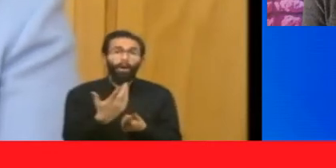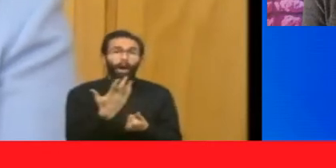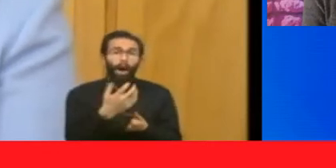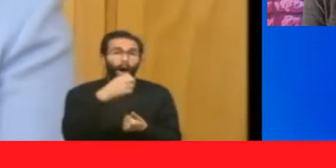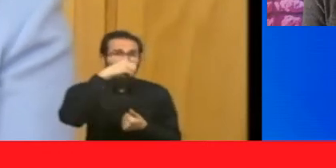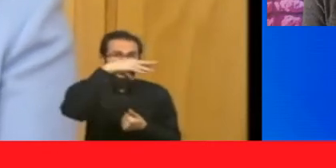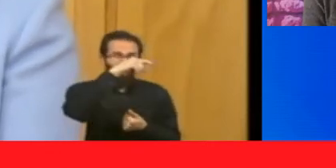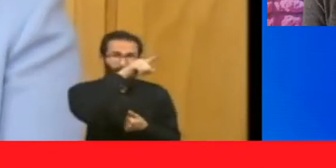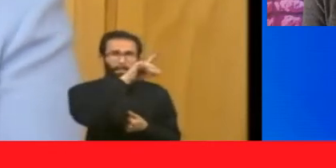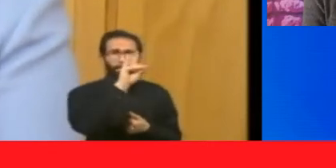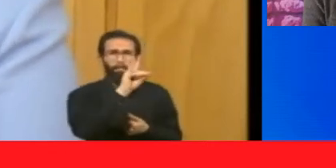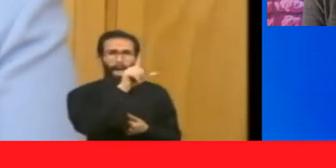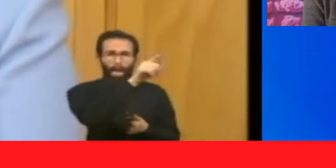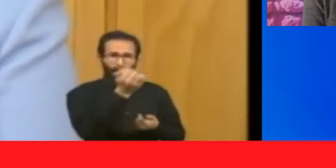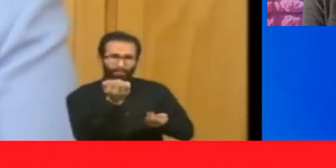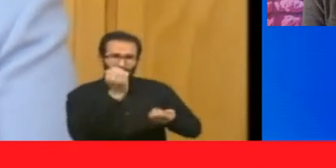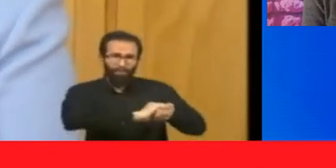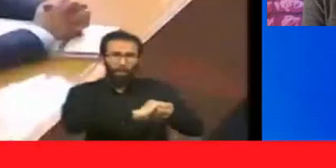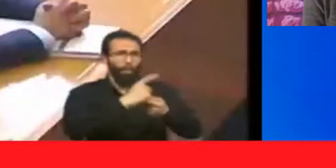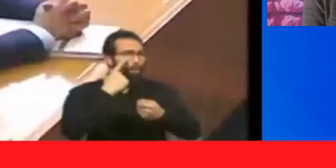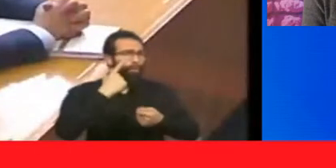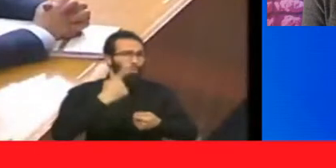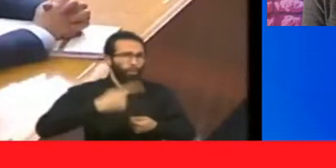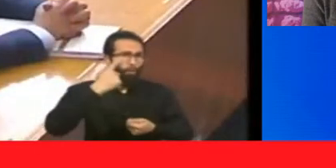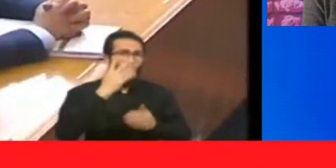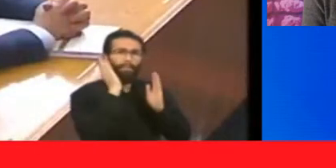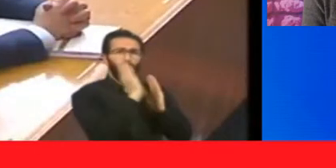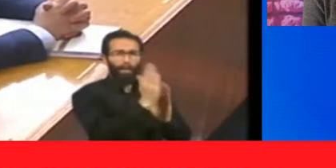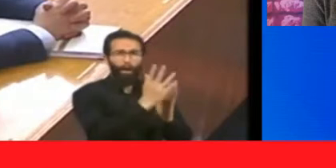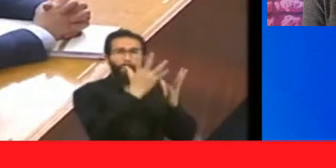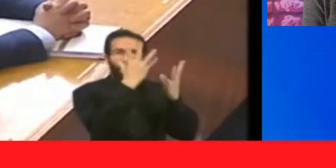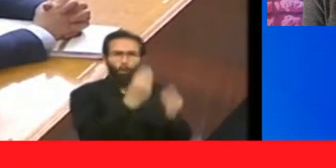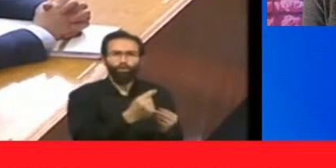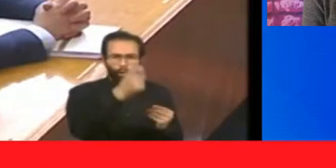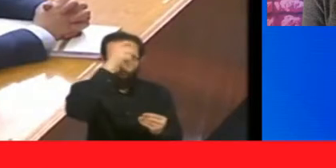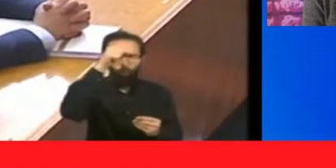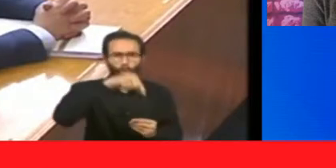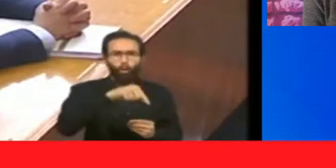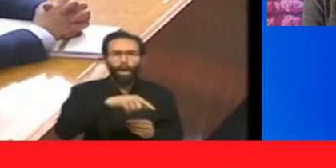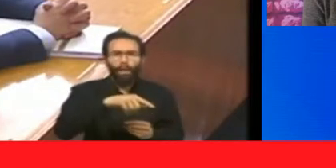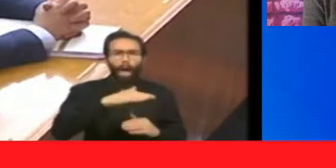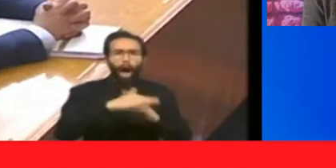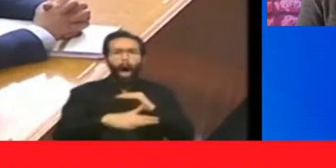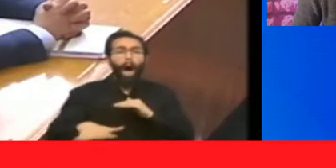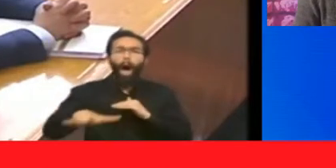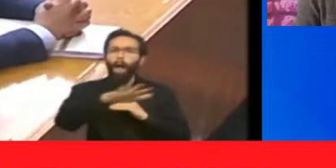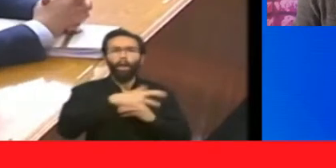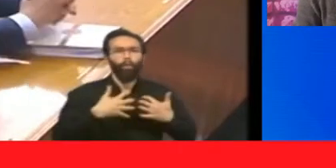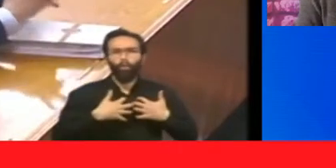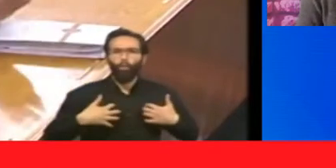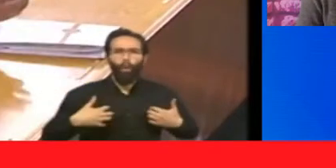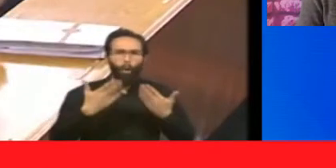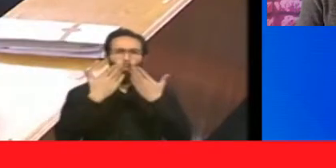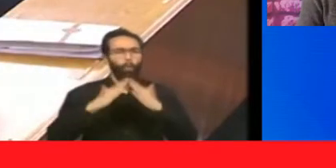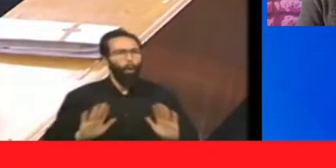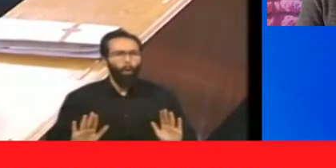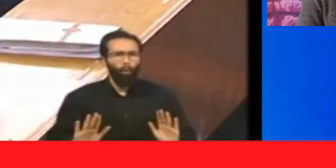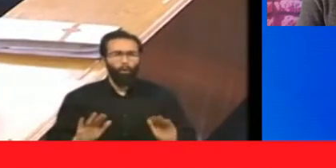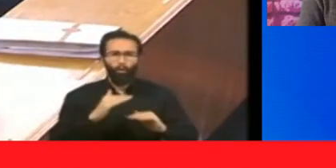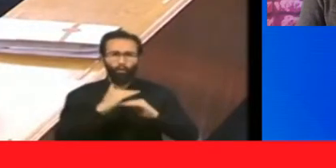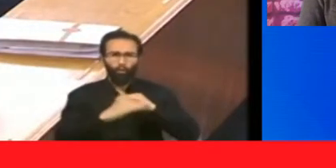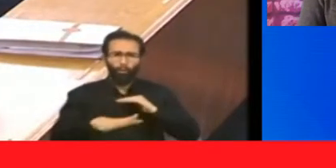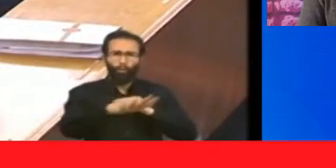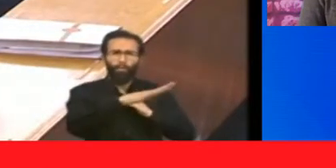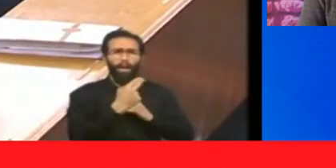iktidarı sürdükçe bu ülkede hiç kimse güvende değildir. Ne toplumun, ne kadınların,